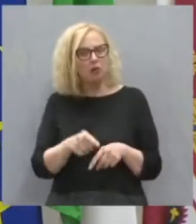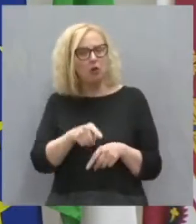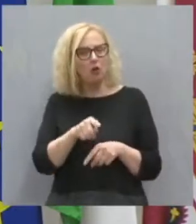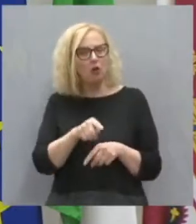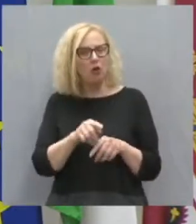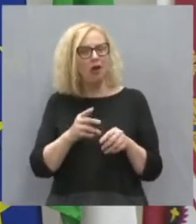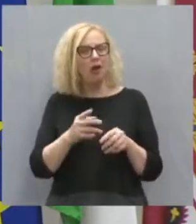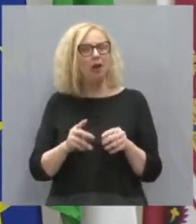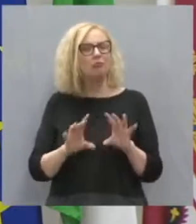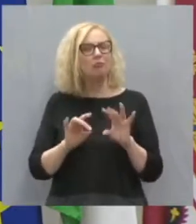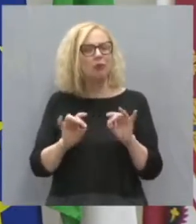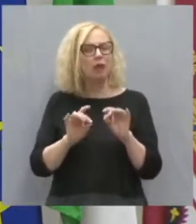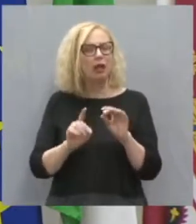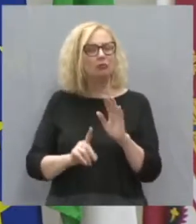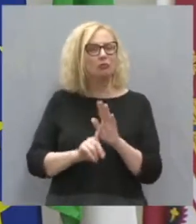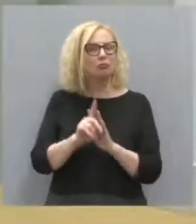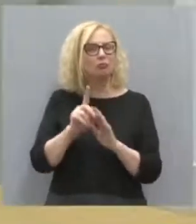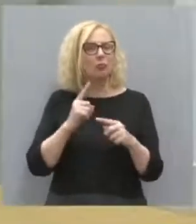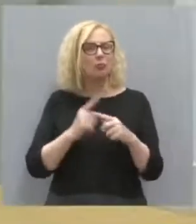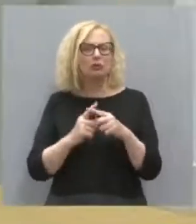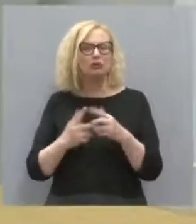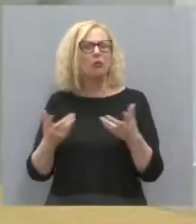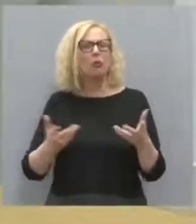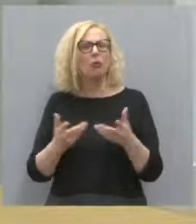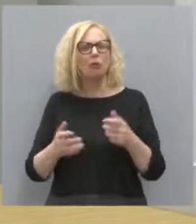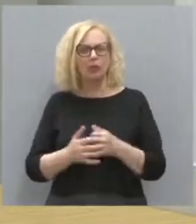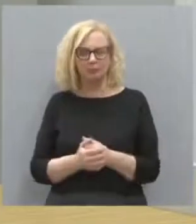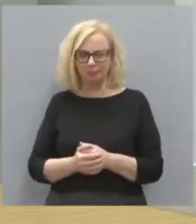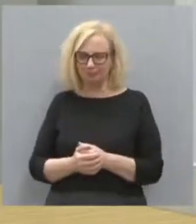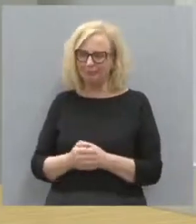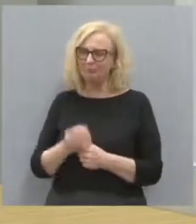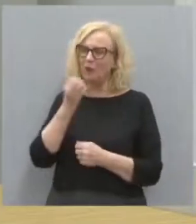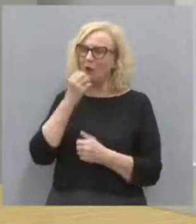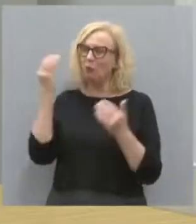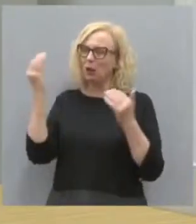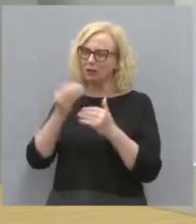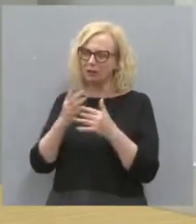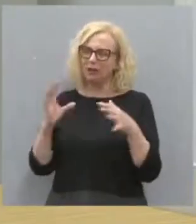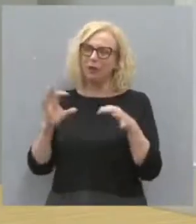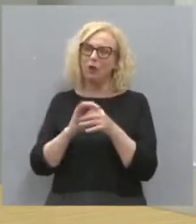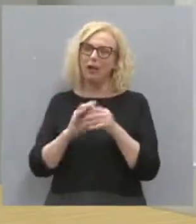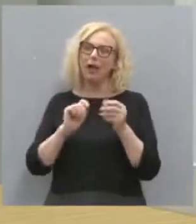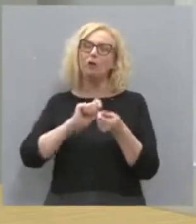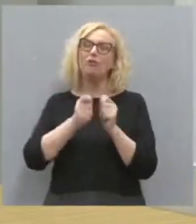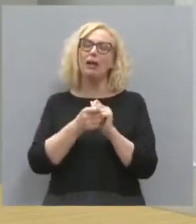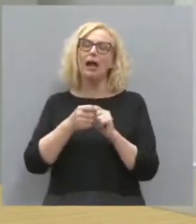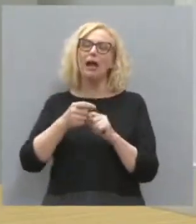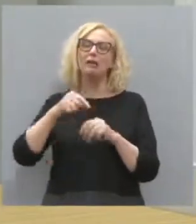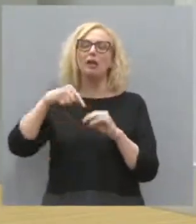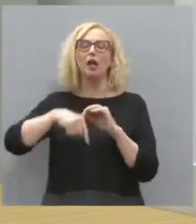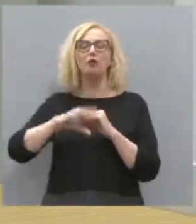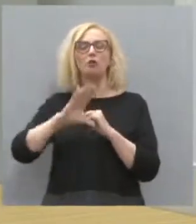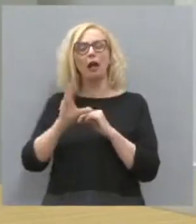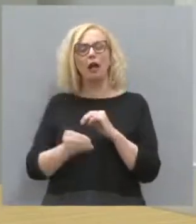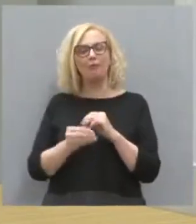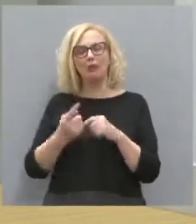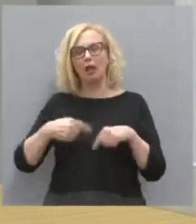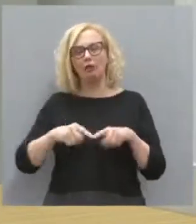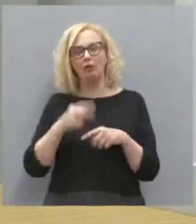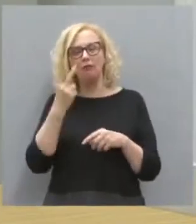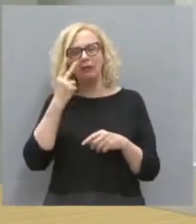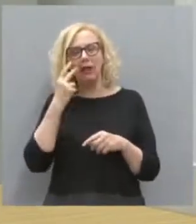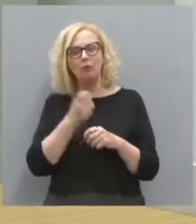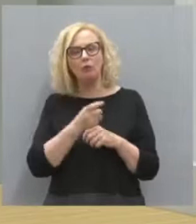intanto queste due domande dottor lo sciuto buonasera record per la varianza sudafricana ma abbiamo i dati che vengono dall accesso